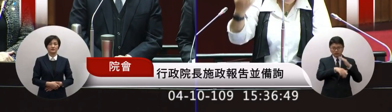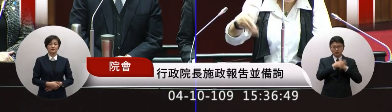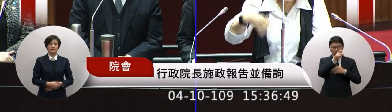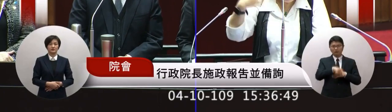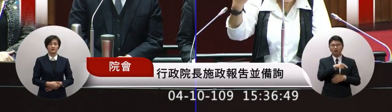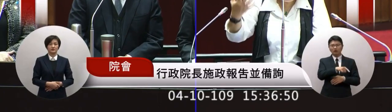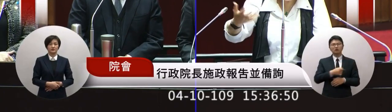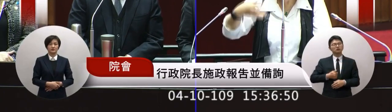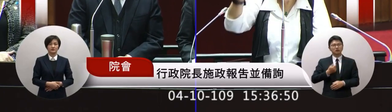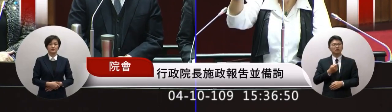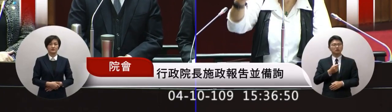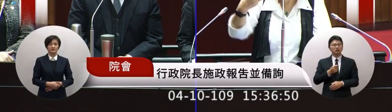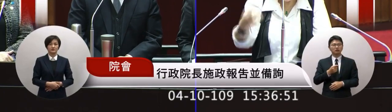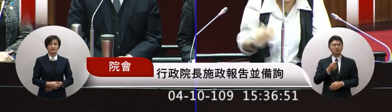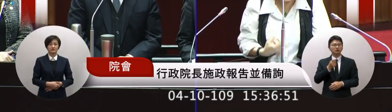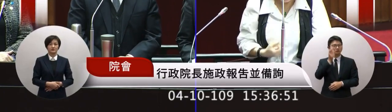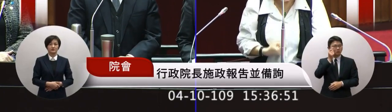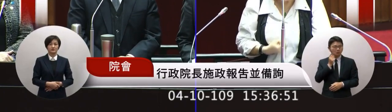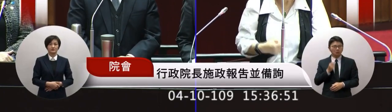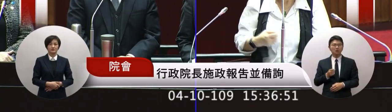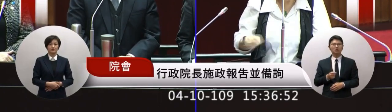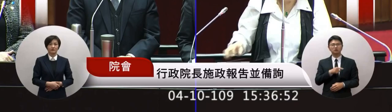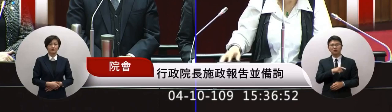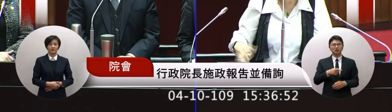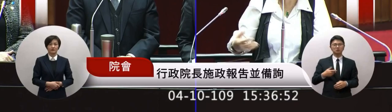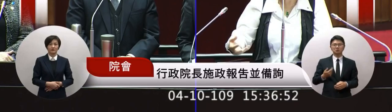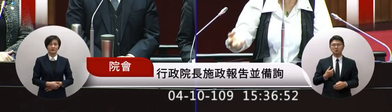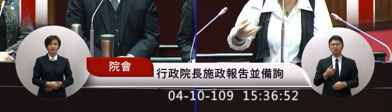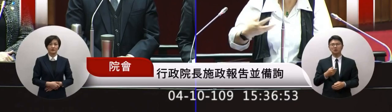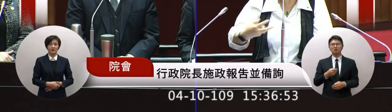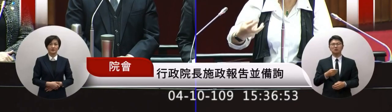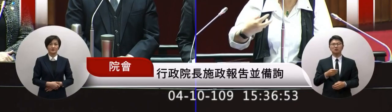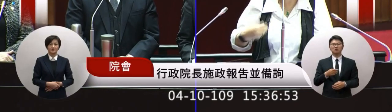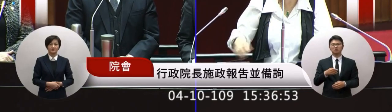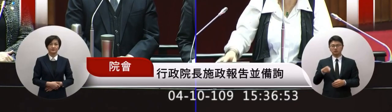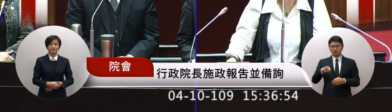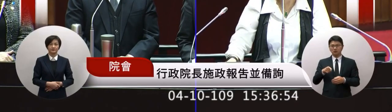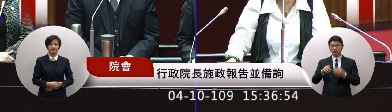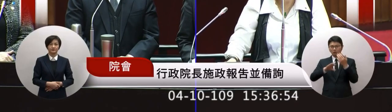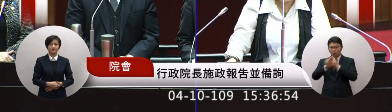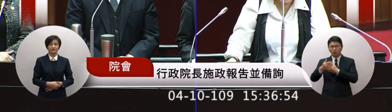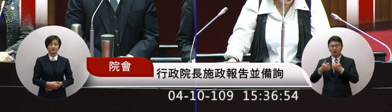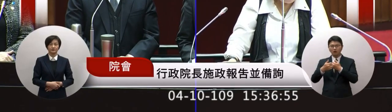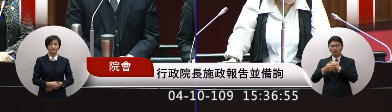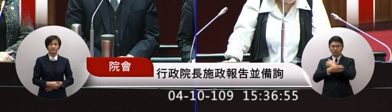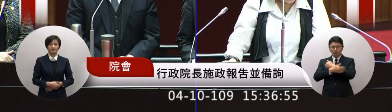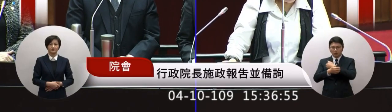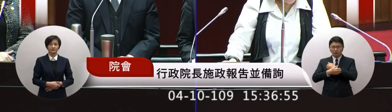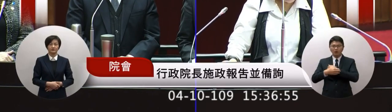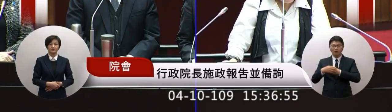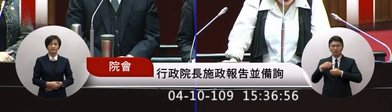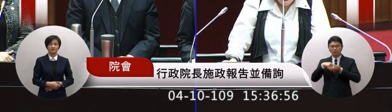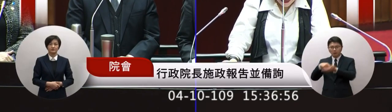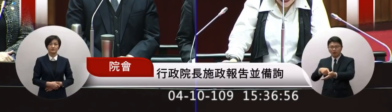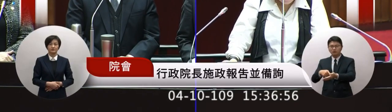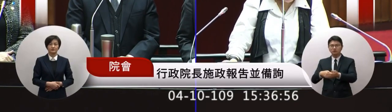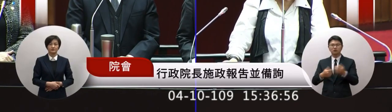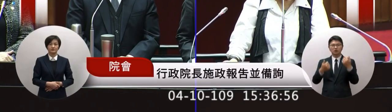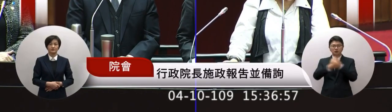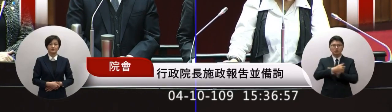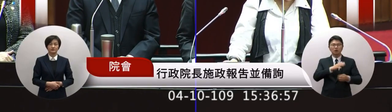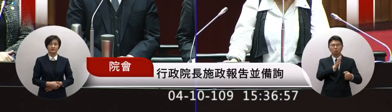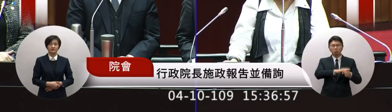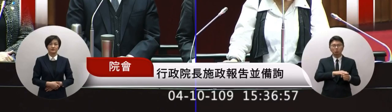是没有合法的管道可以聘雇立即补充的这移工哈。所以我们看